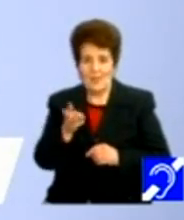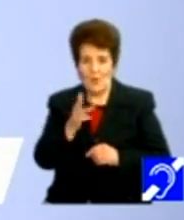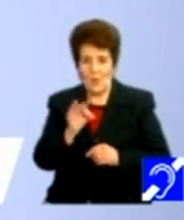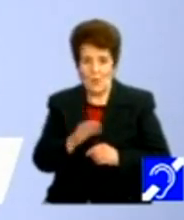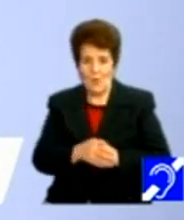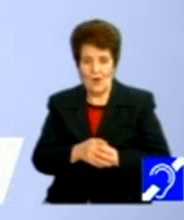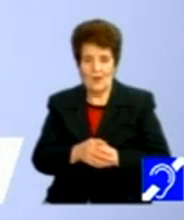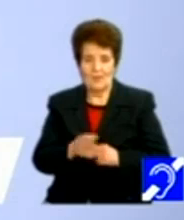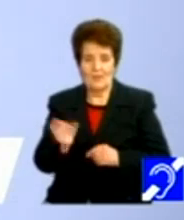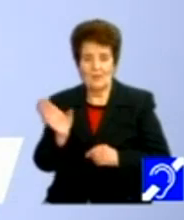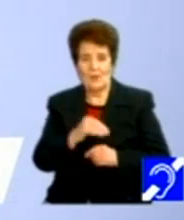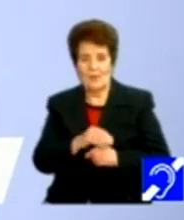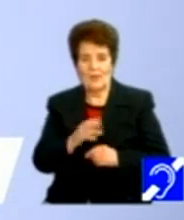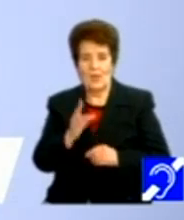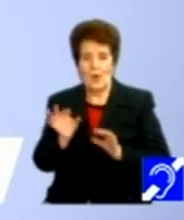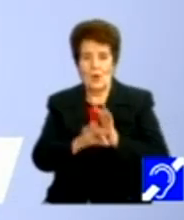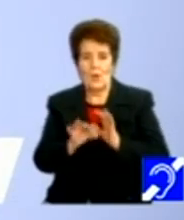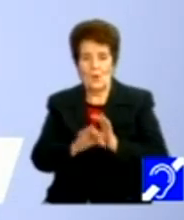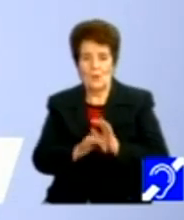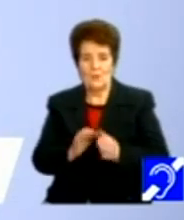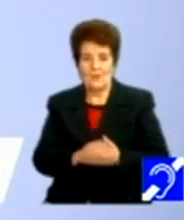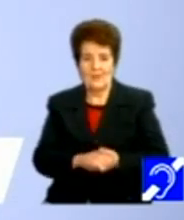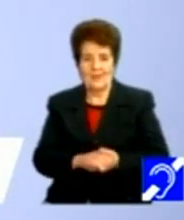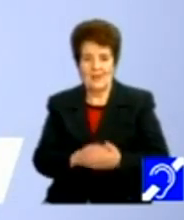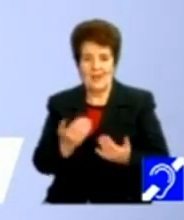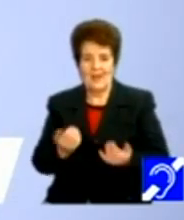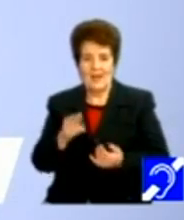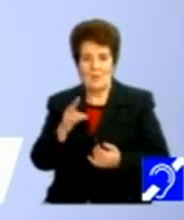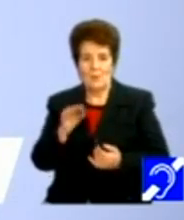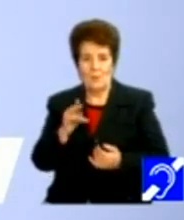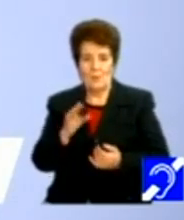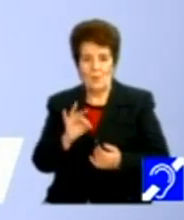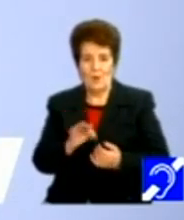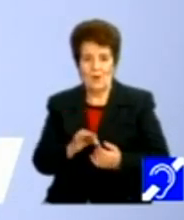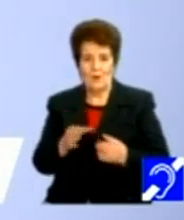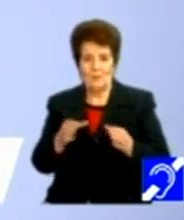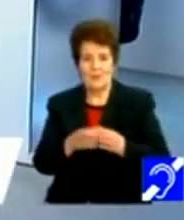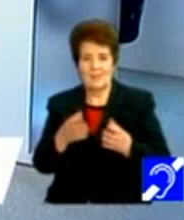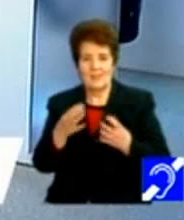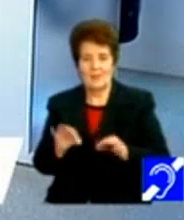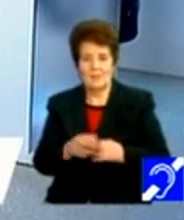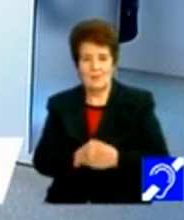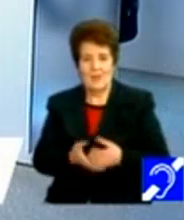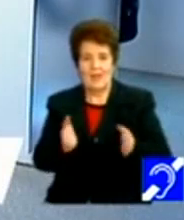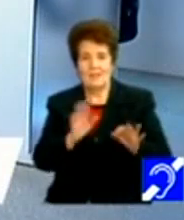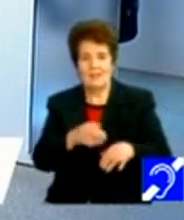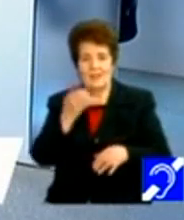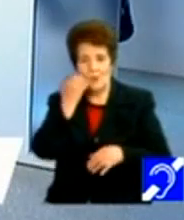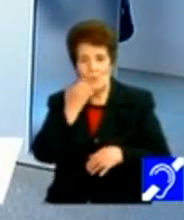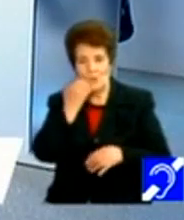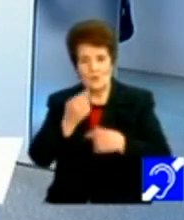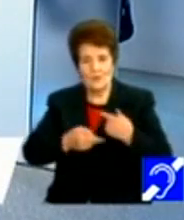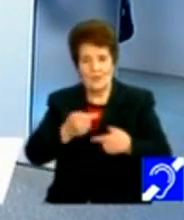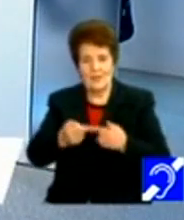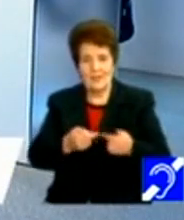toate schemele de corupție pe care, apropo, băieții de la Partidul Liberal mi le-au lăsat moștenire, pentru că i-am spus